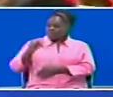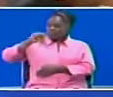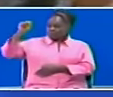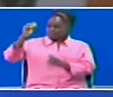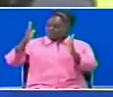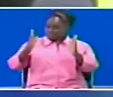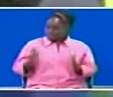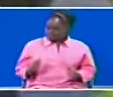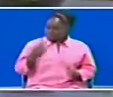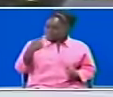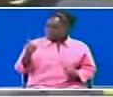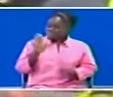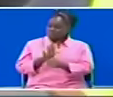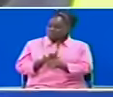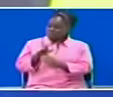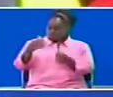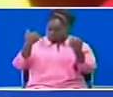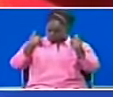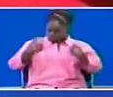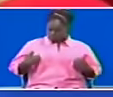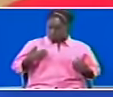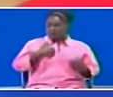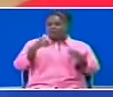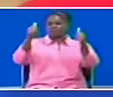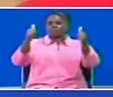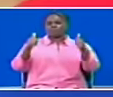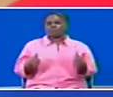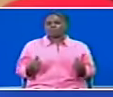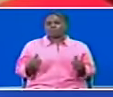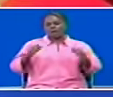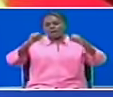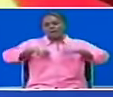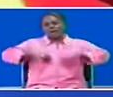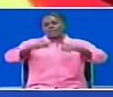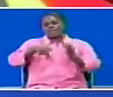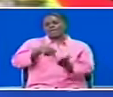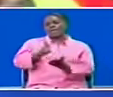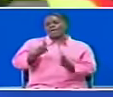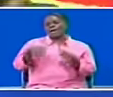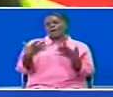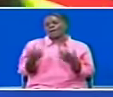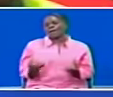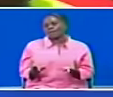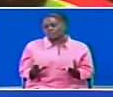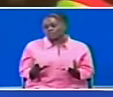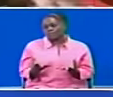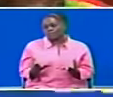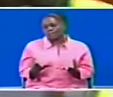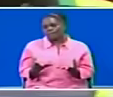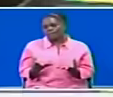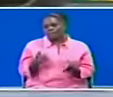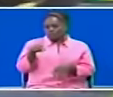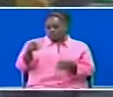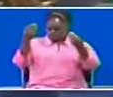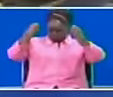vizuri. Nimewaeleza mara mingi, you are a billboard. Kama mko na sako, you can negotiate fees of how much you should be paid so that you